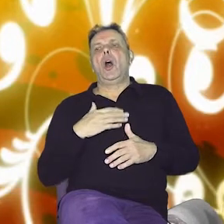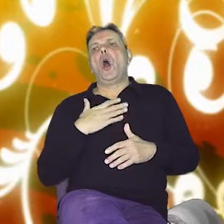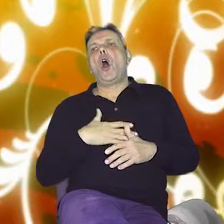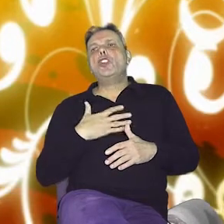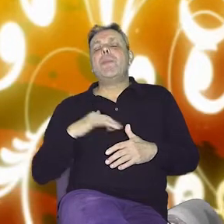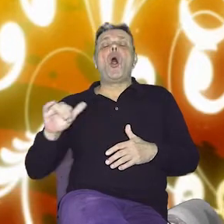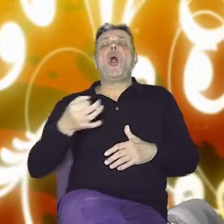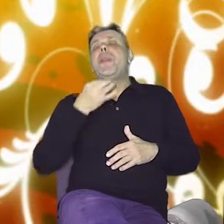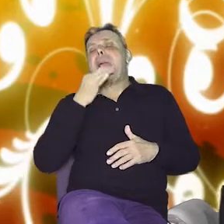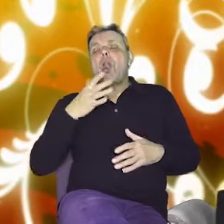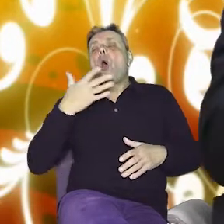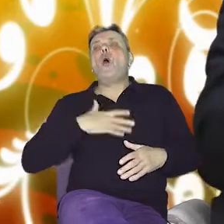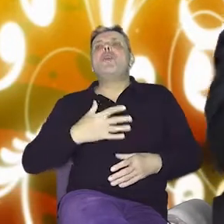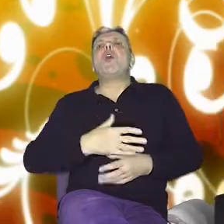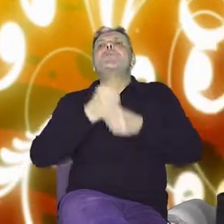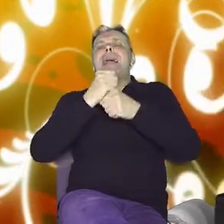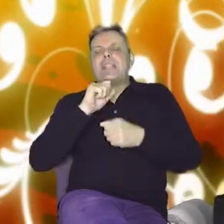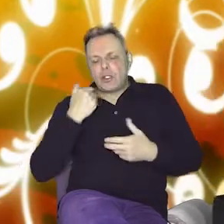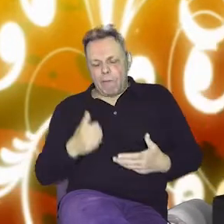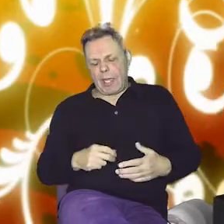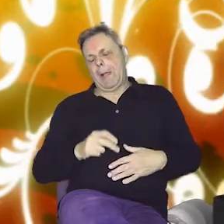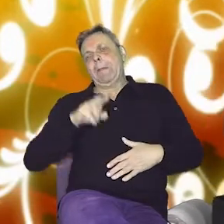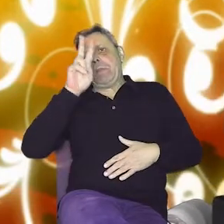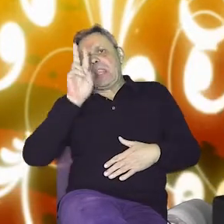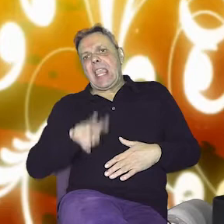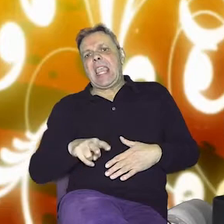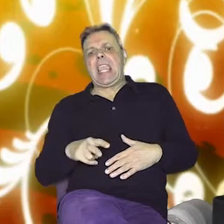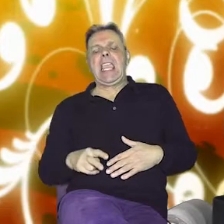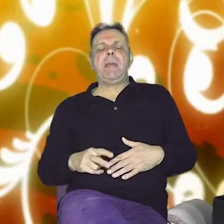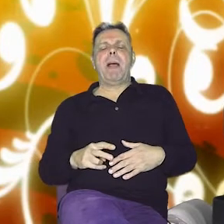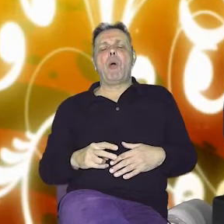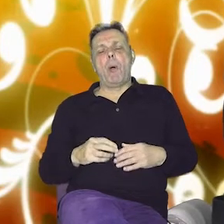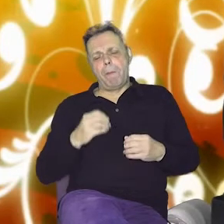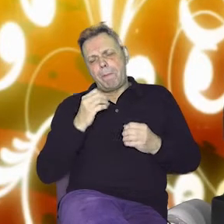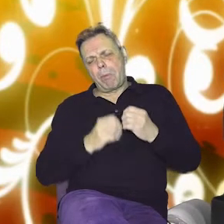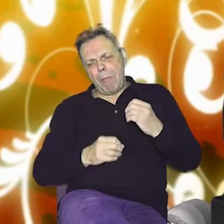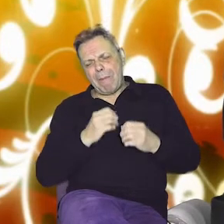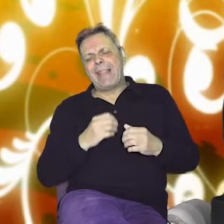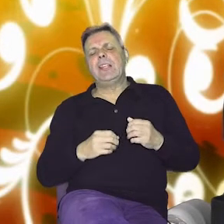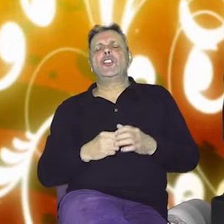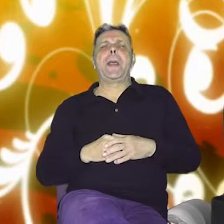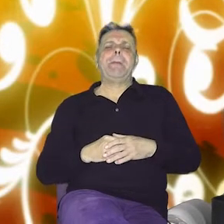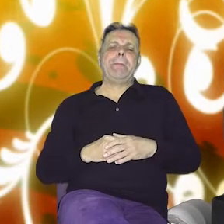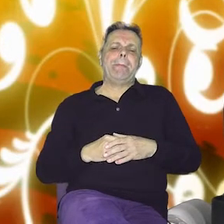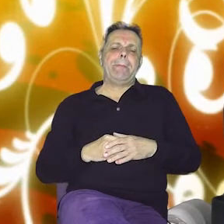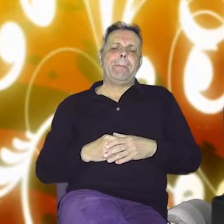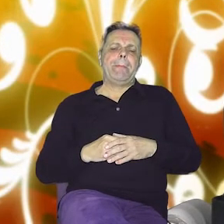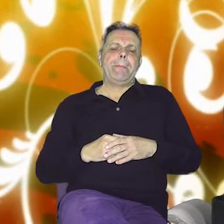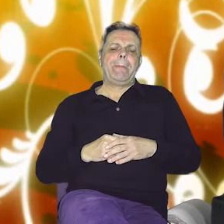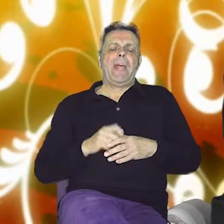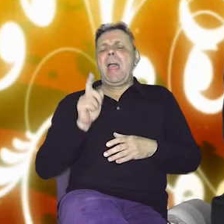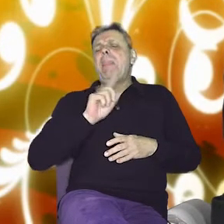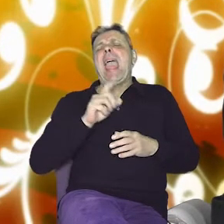hoćemo najbolje, hoćemo spasiti nešto. Imamo vrlo problematične i vrlo, ne